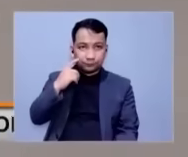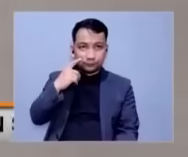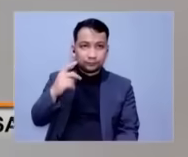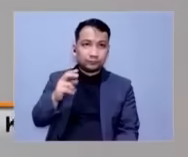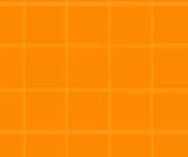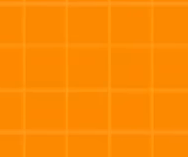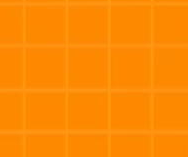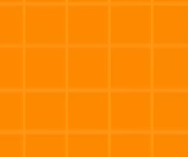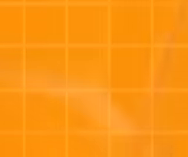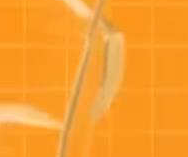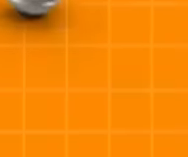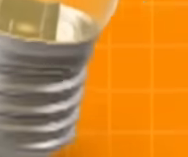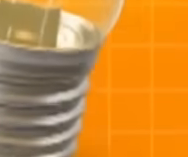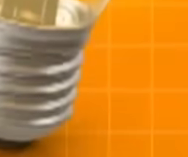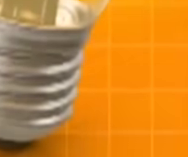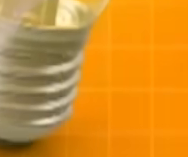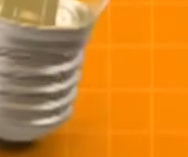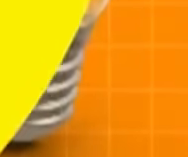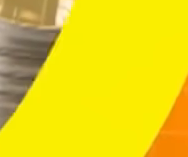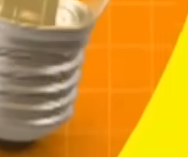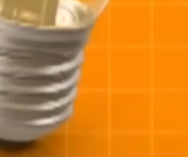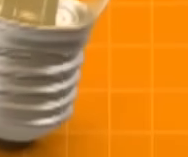News 5.